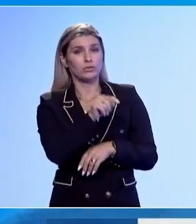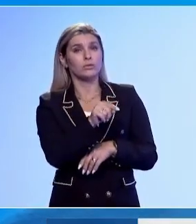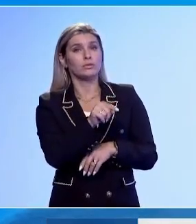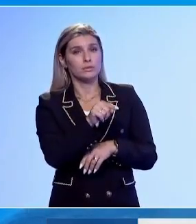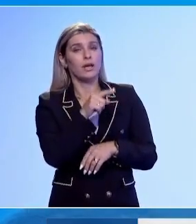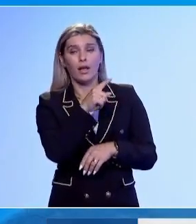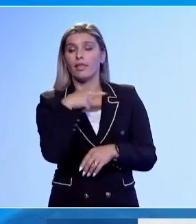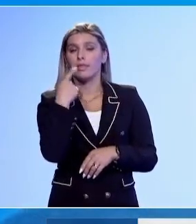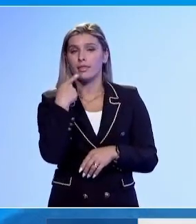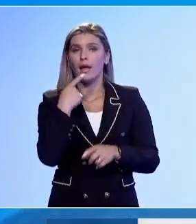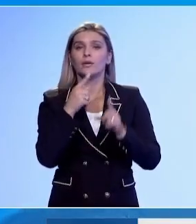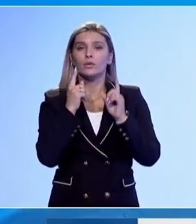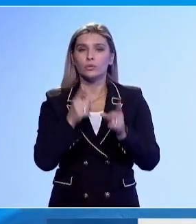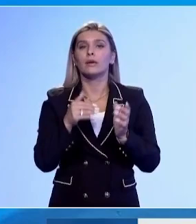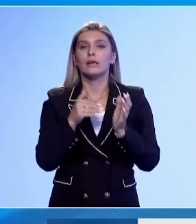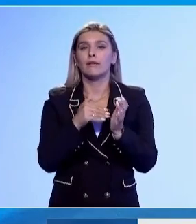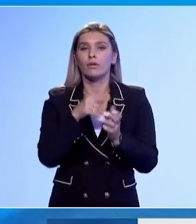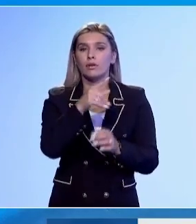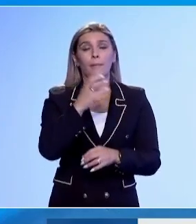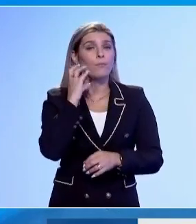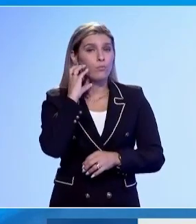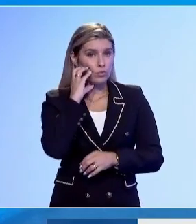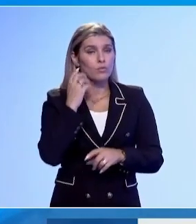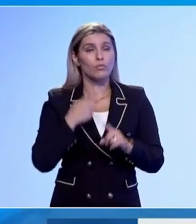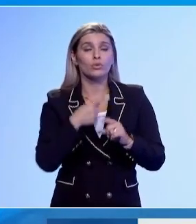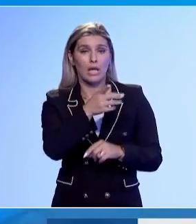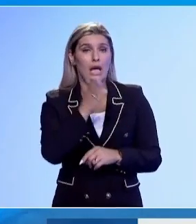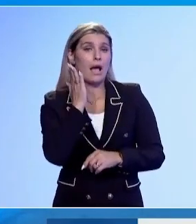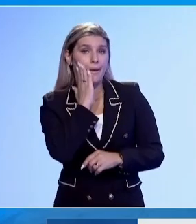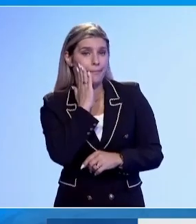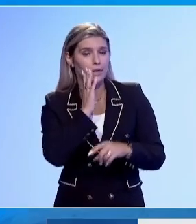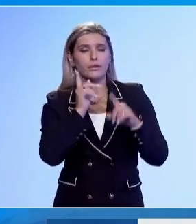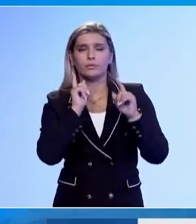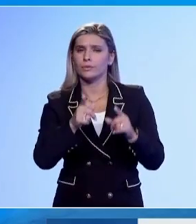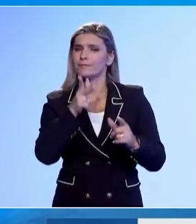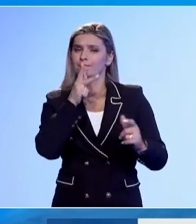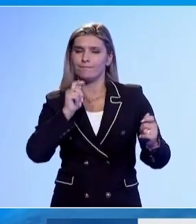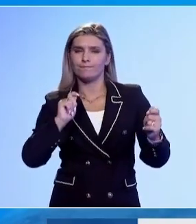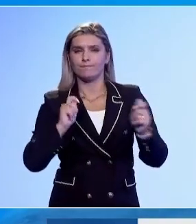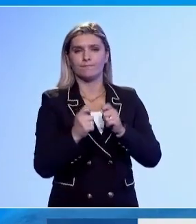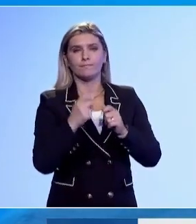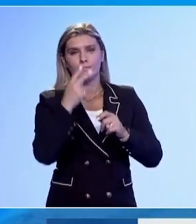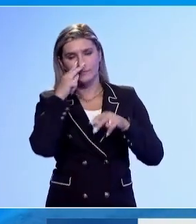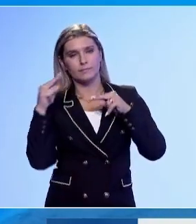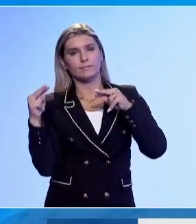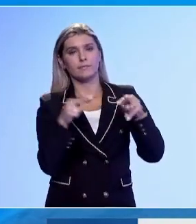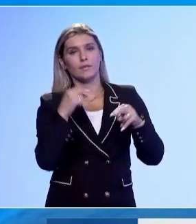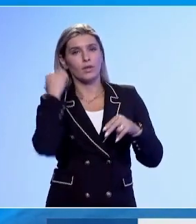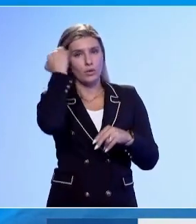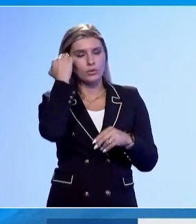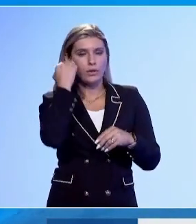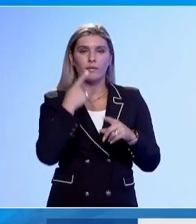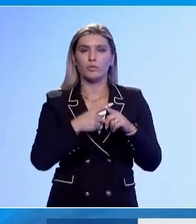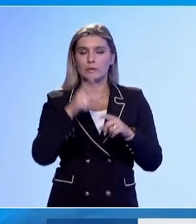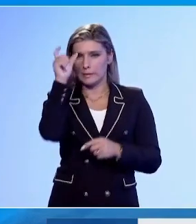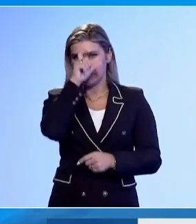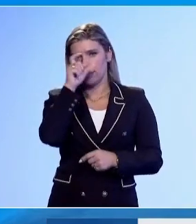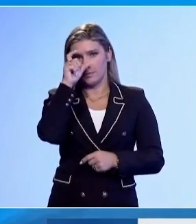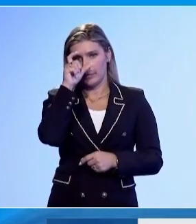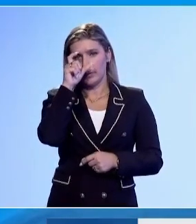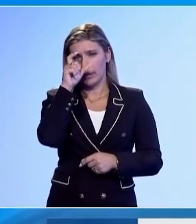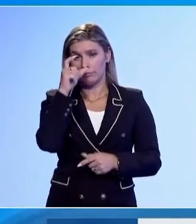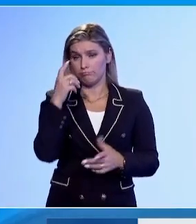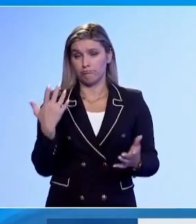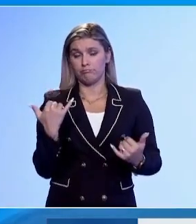së cilës i kërkojnë Brukselit dhe Washingtonit që të ndryshojnë qasjet e tyre në raport me Kosovën dhe Serbinë. Qeveria ndërkaq